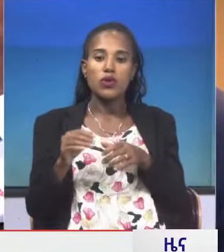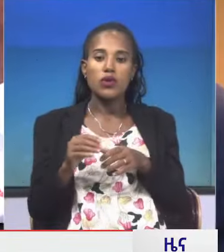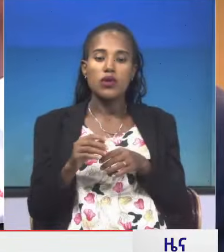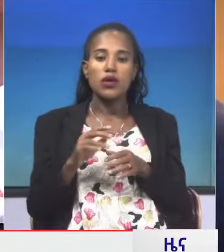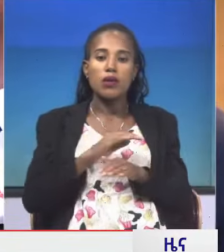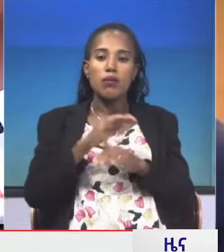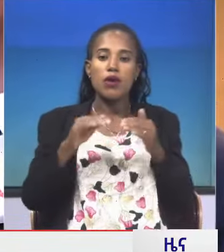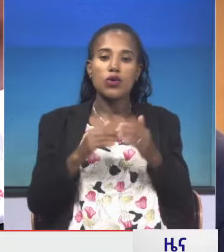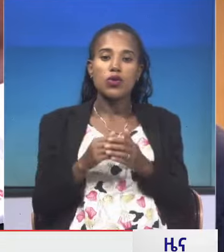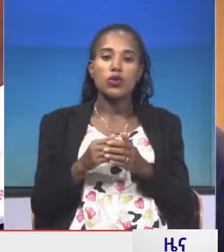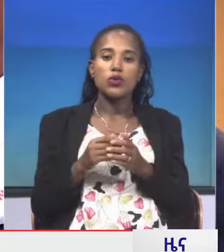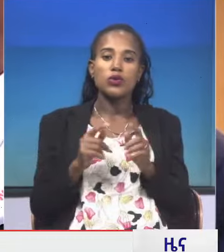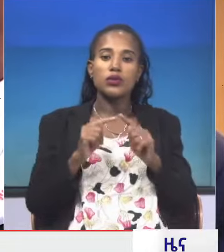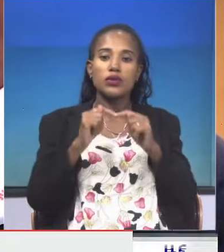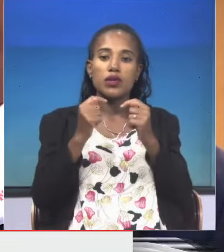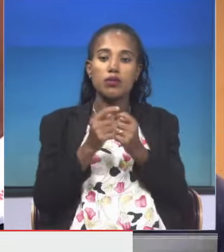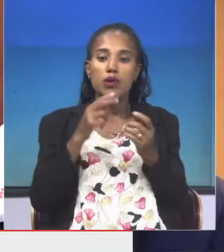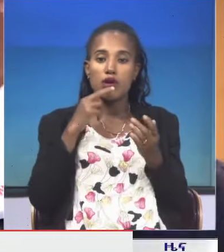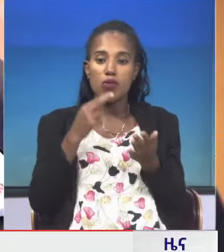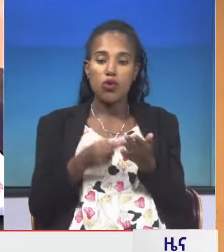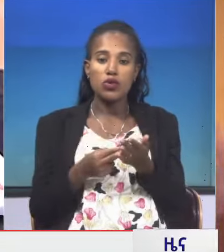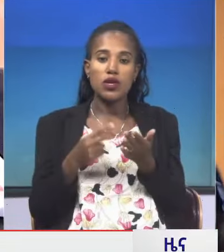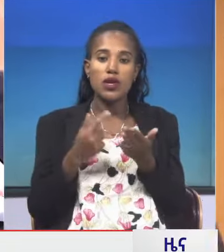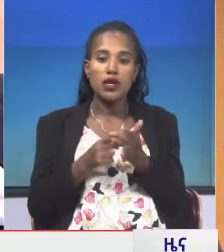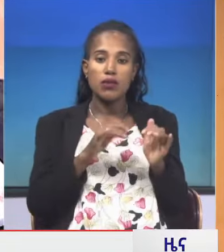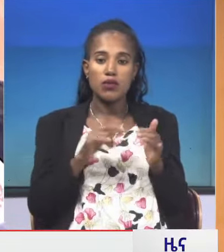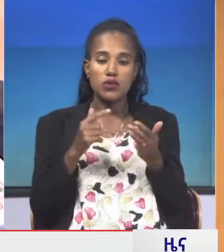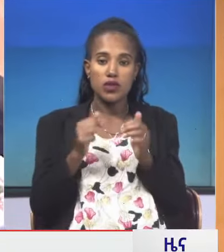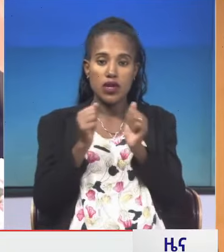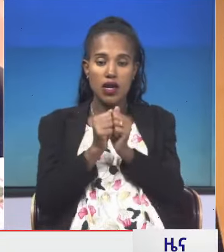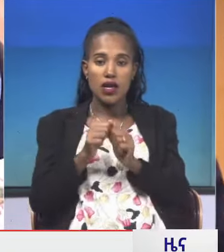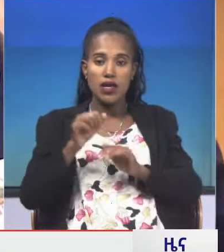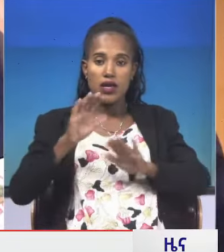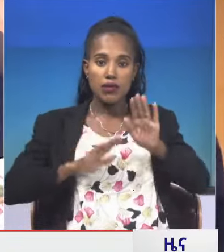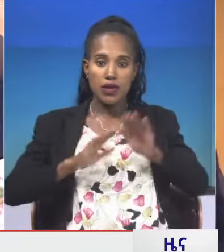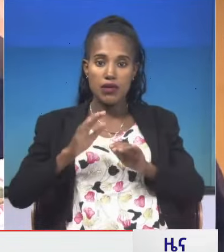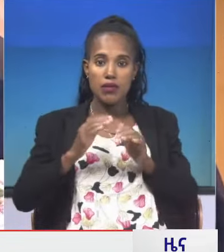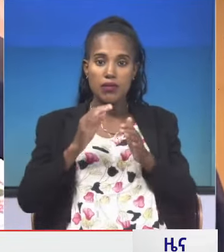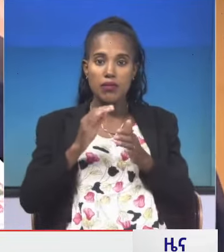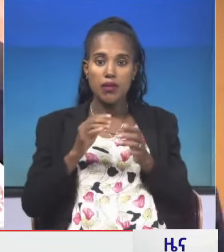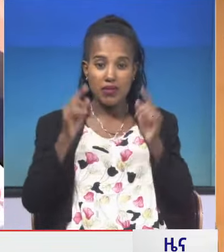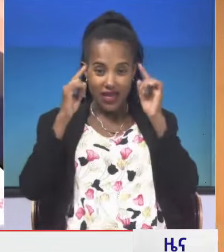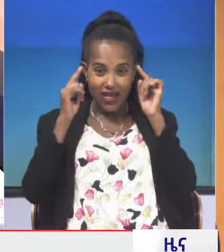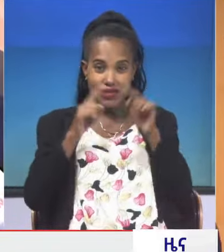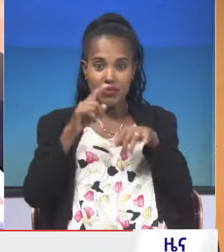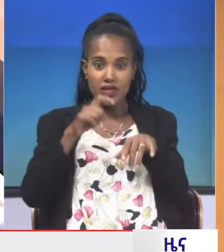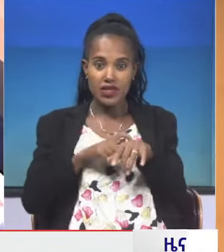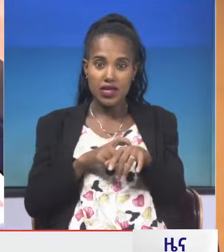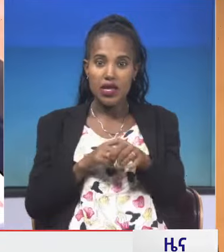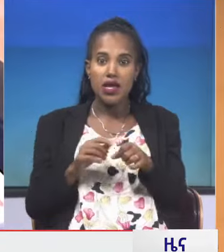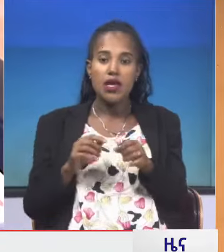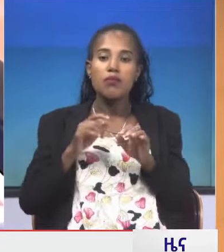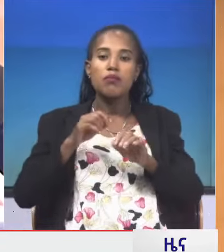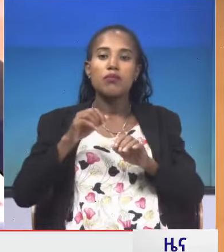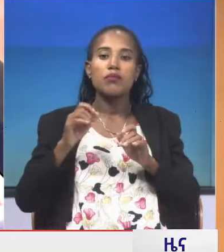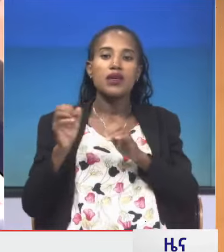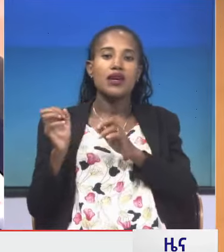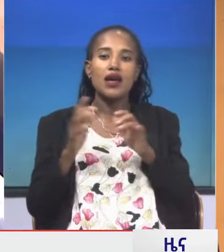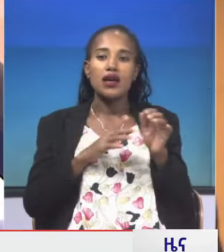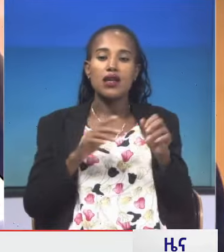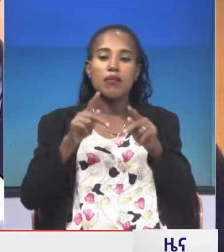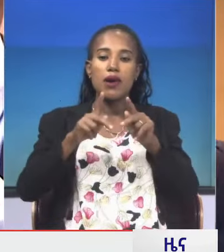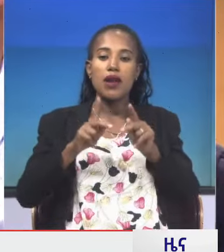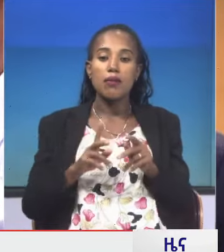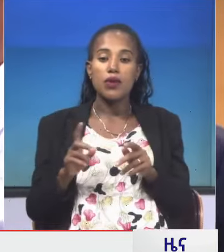የማክሮ ቲም ሪፖርት እሱም ደግሞ እዚህ ጋር የገመገመ በሚጣረዝበት ጊዜ የሚሟገት ሞጋች